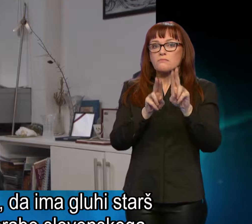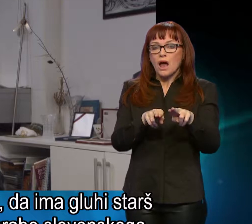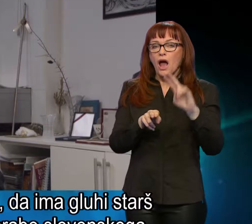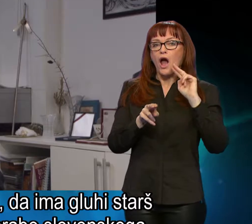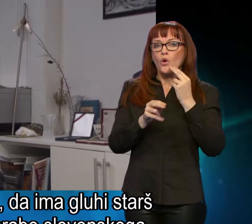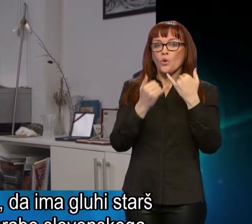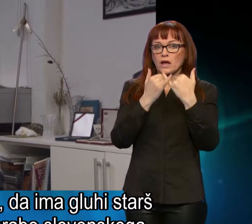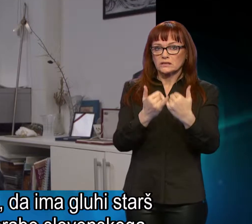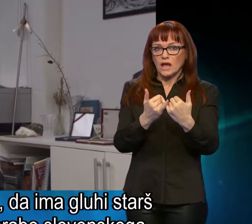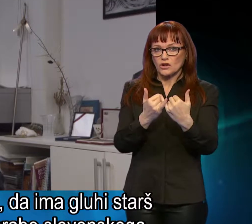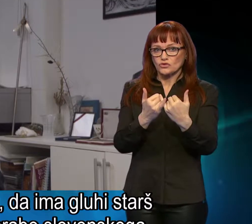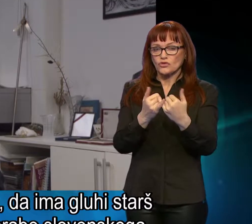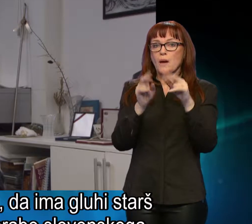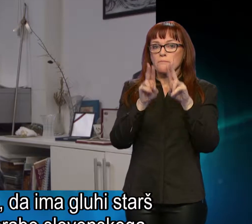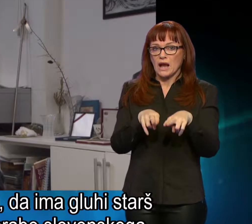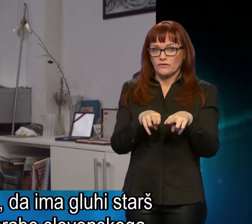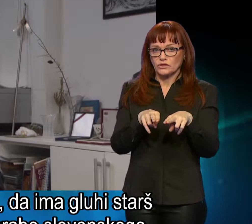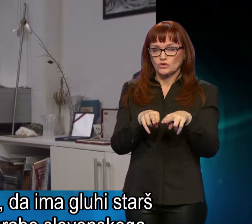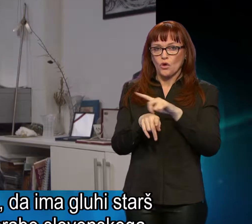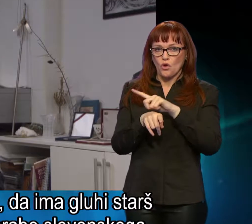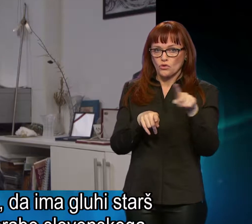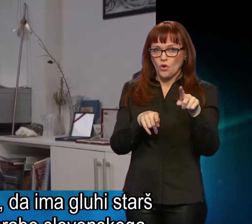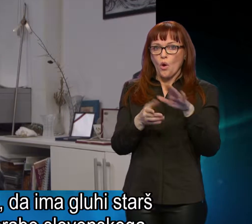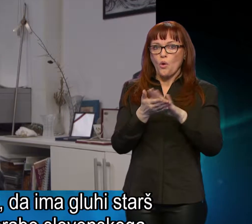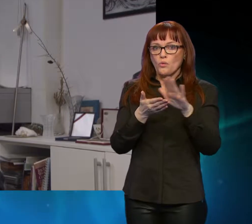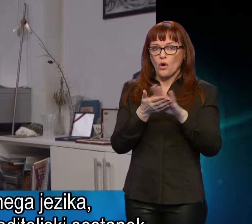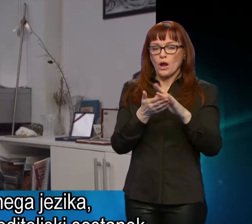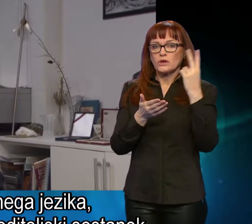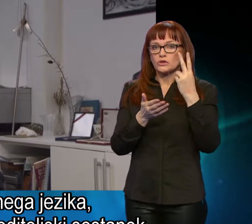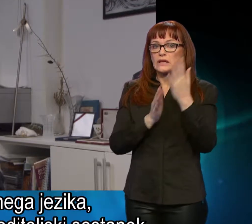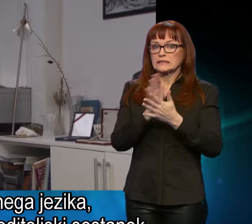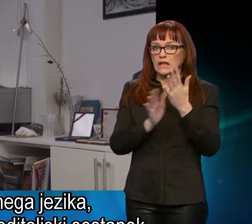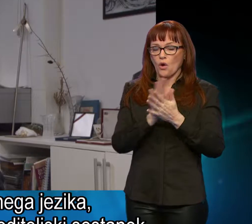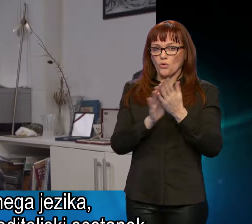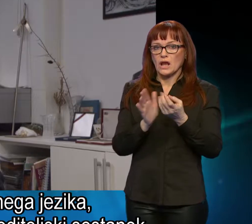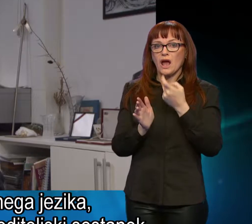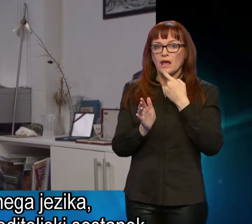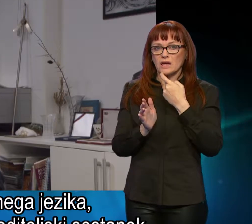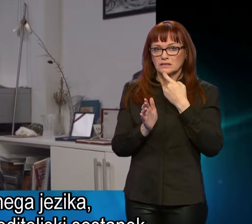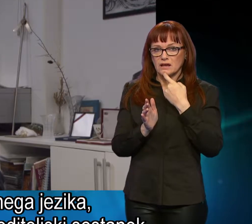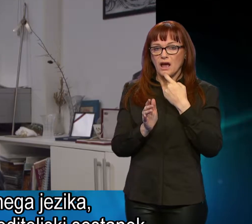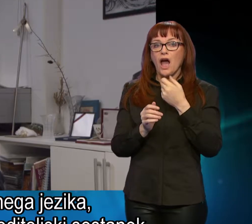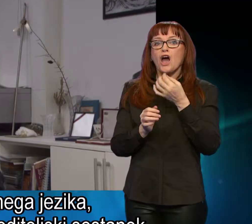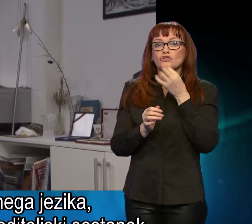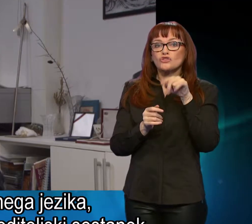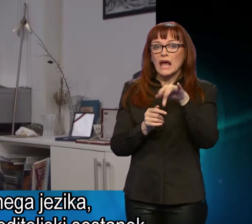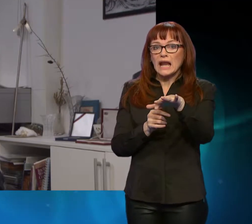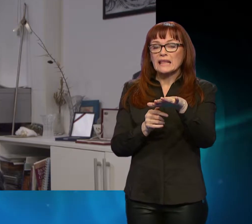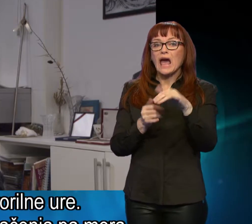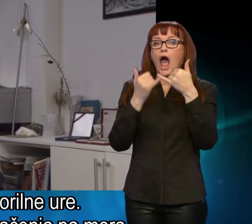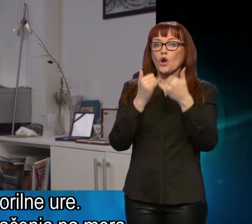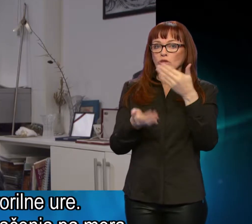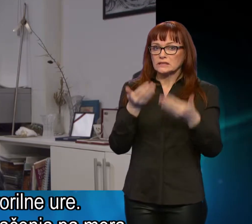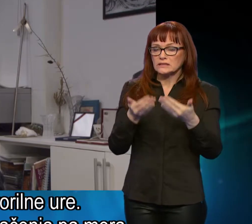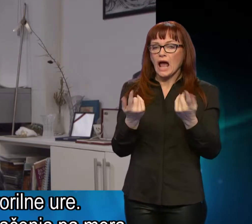gluh starš pravico do uporabe slovenskega znakovnega jezika, kadar gre na roditeljski sestank